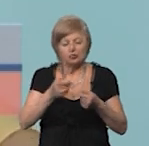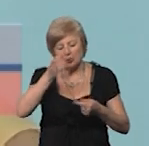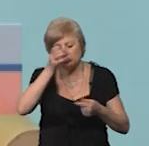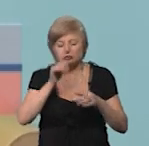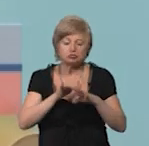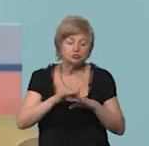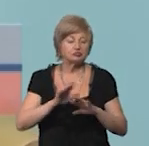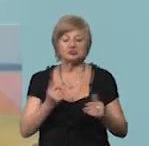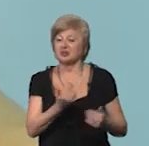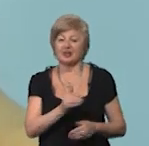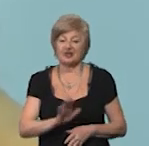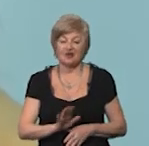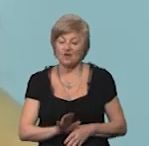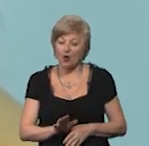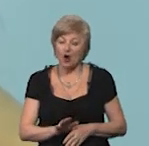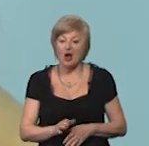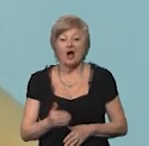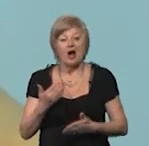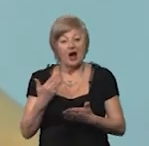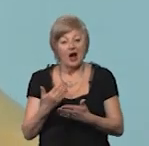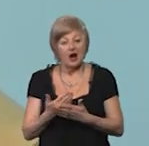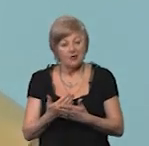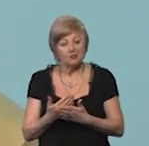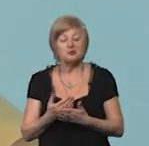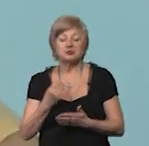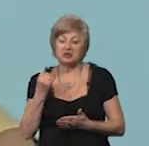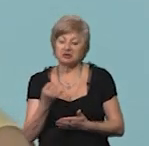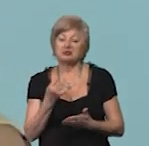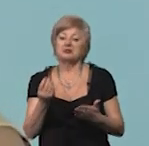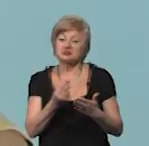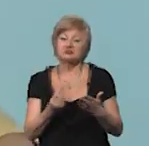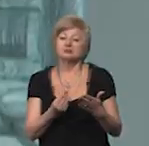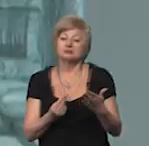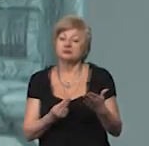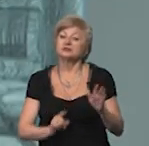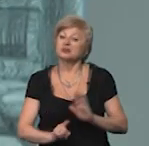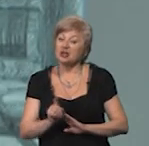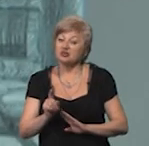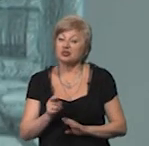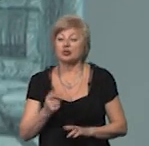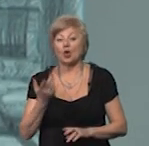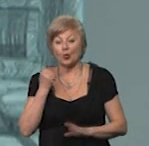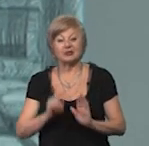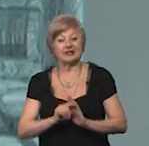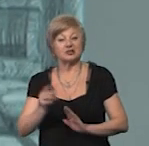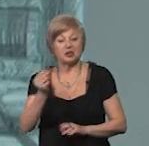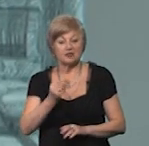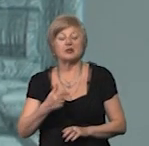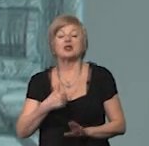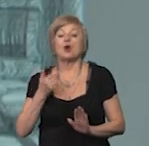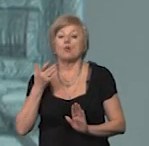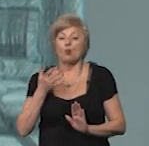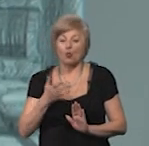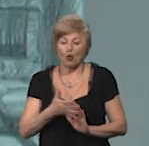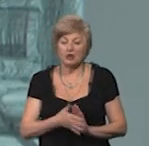не його, ось точно, ось гуманітарні. І потім він почав малювати, і коли він почав малювати, я зрозуміла, що